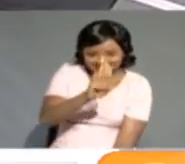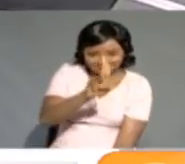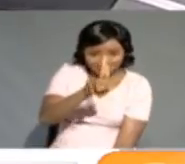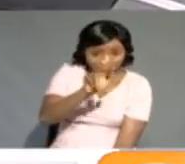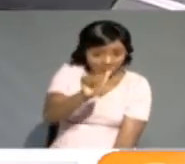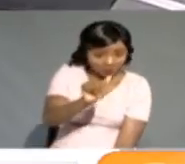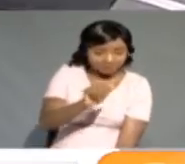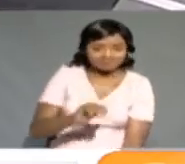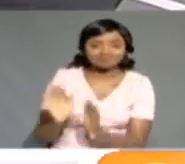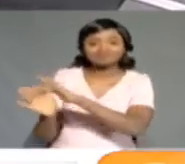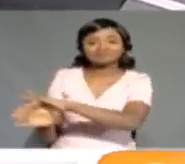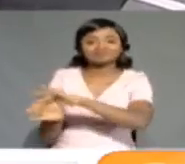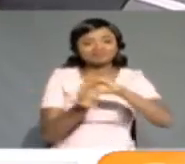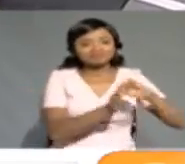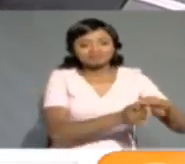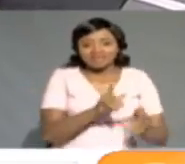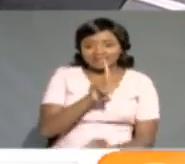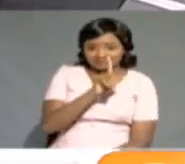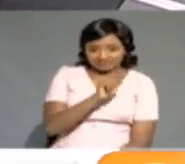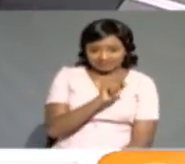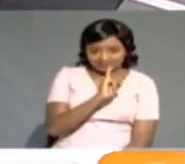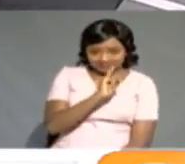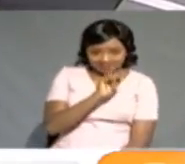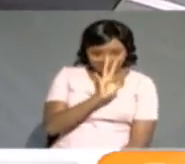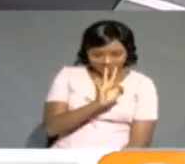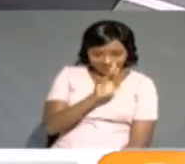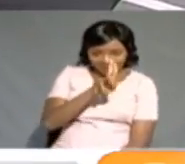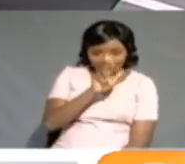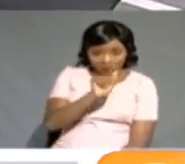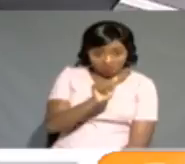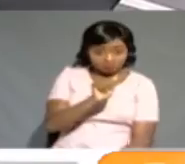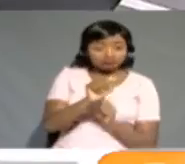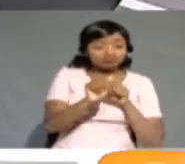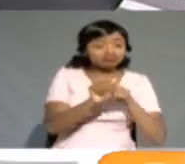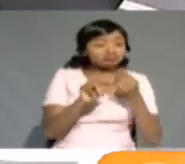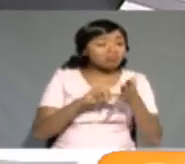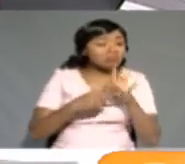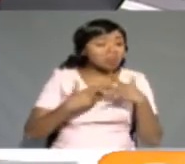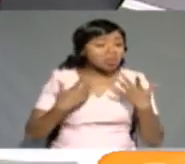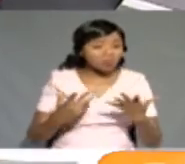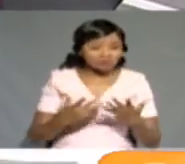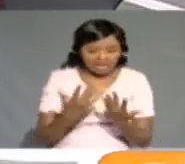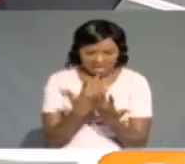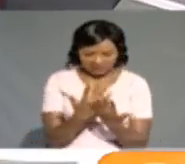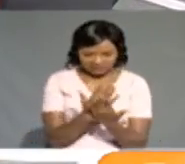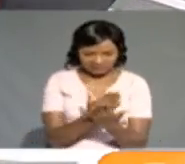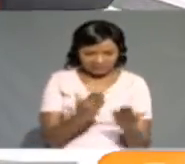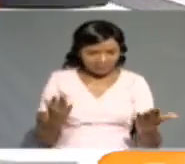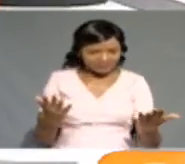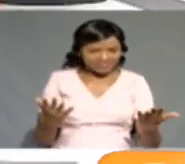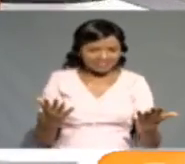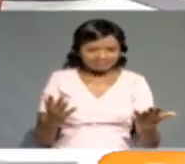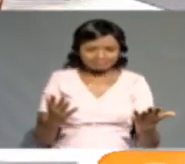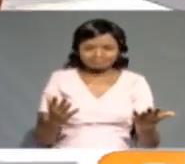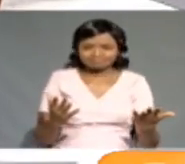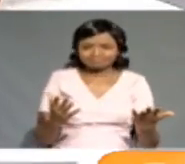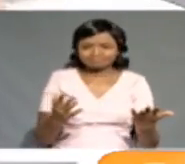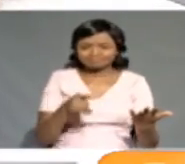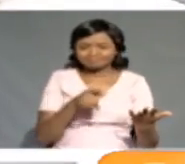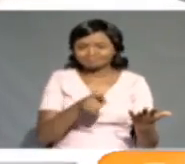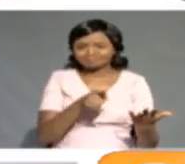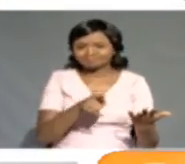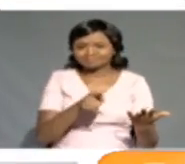Sasa tifua ndio maana ya mwisho ambayo tunaielezea kwamba kitu tifu tifu ndio kilichojenga